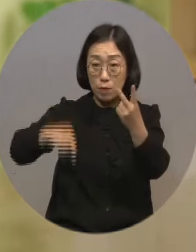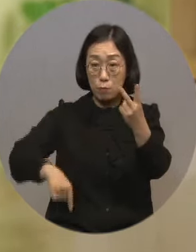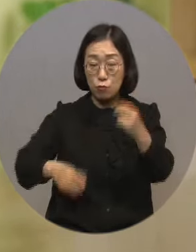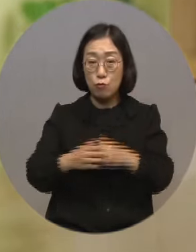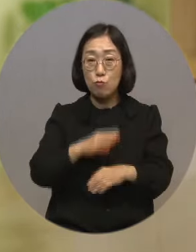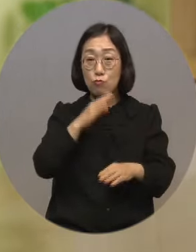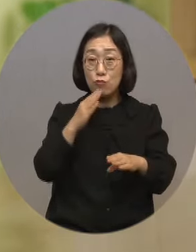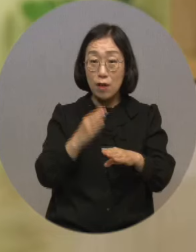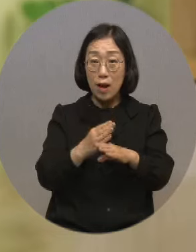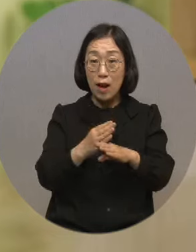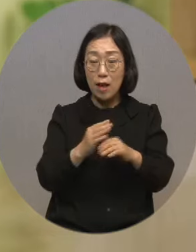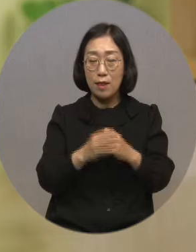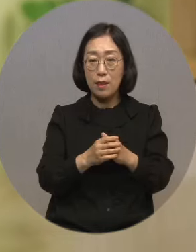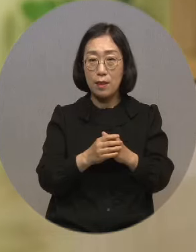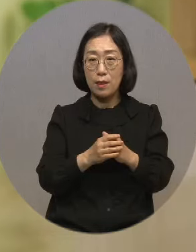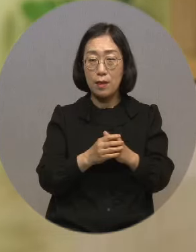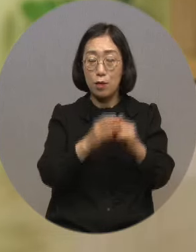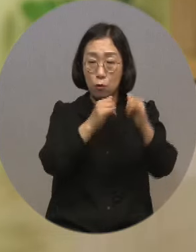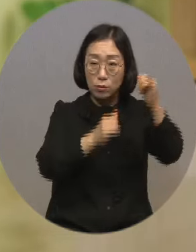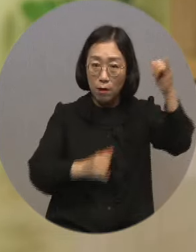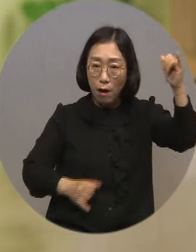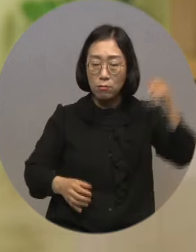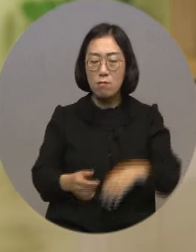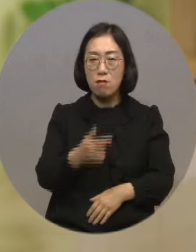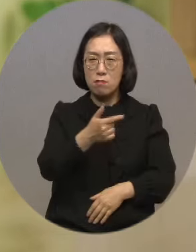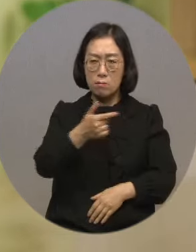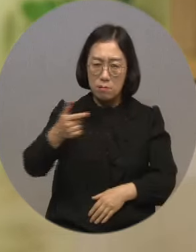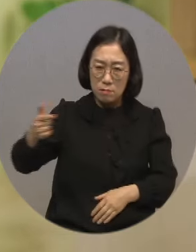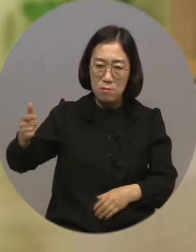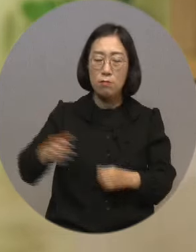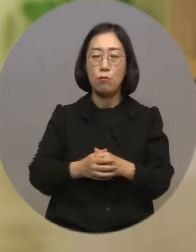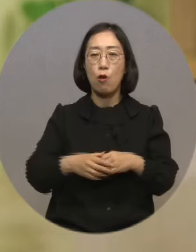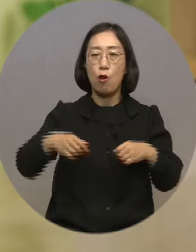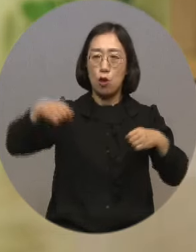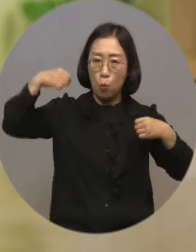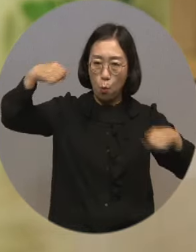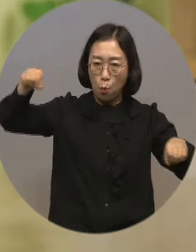역사상 대작으로 평되고 그다음에 그 영화의